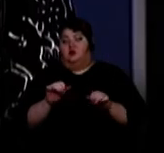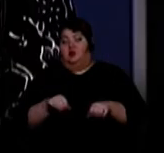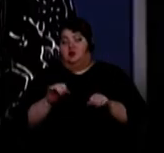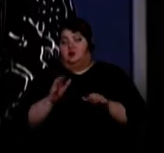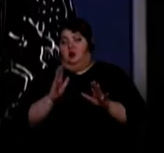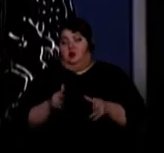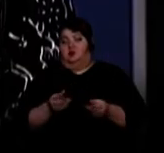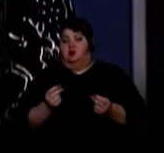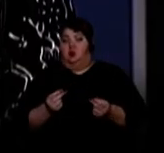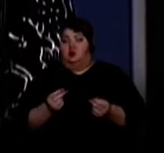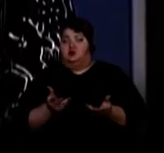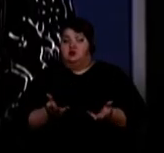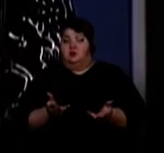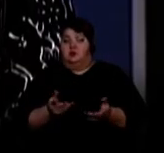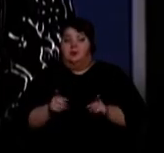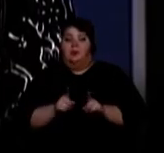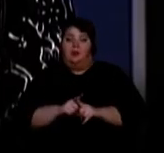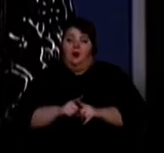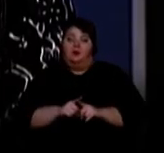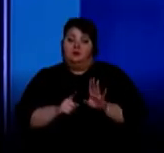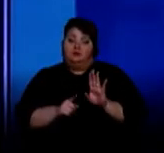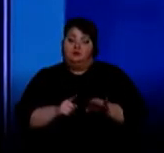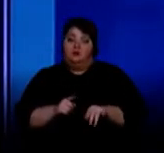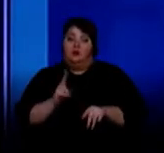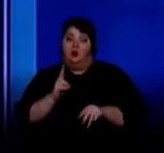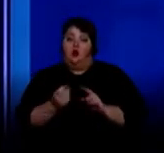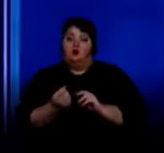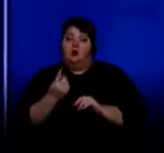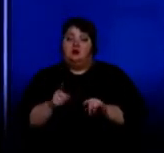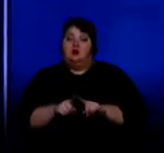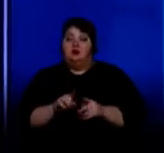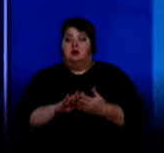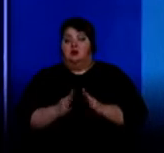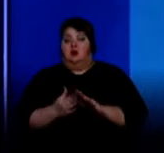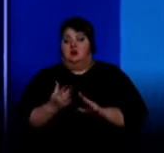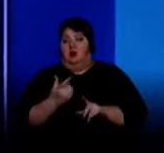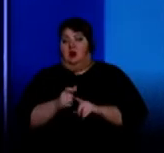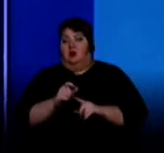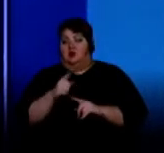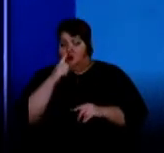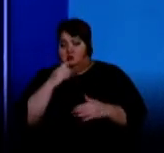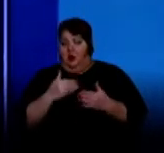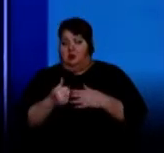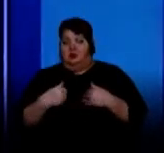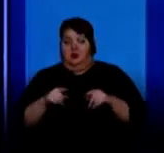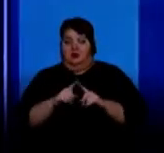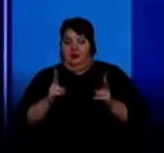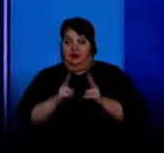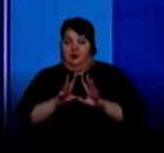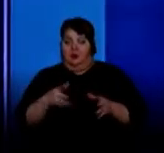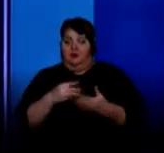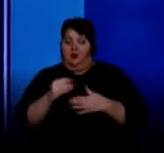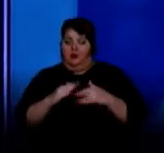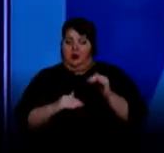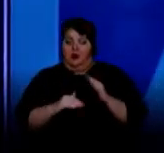будуть кошти. Так, а хто опиняється в цій ситуації? Ви знаєте, дуже близько я з цим не стикалася так, щоб в своїй